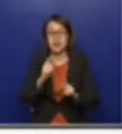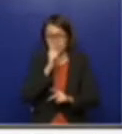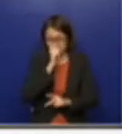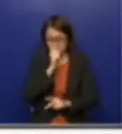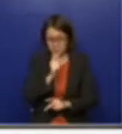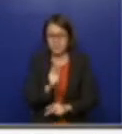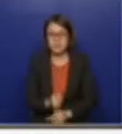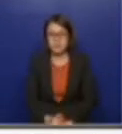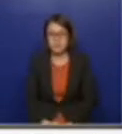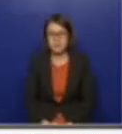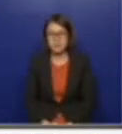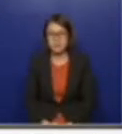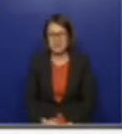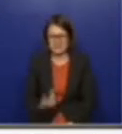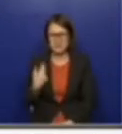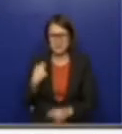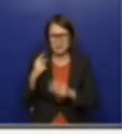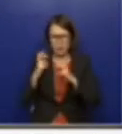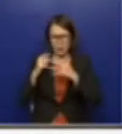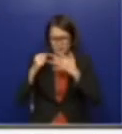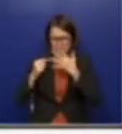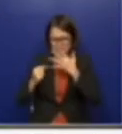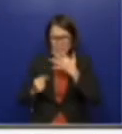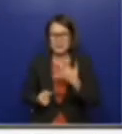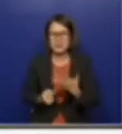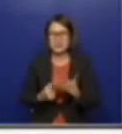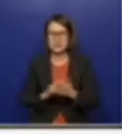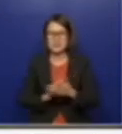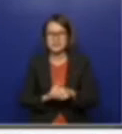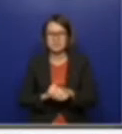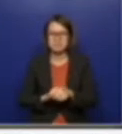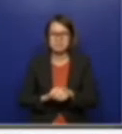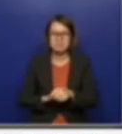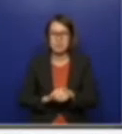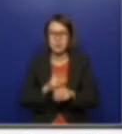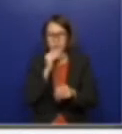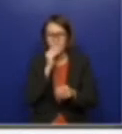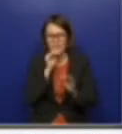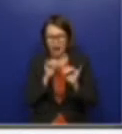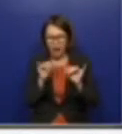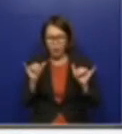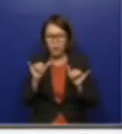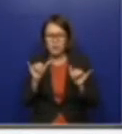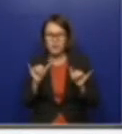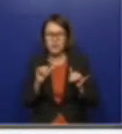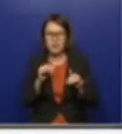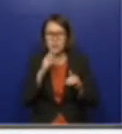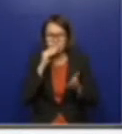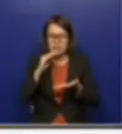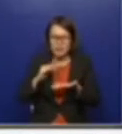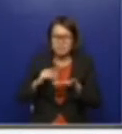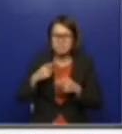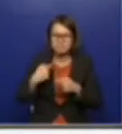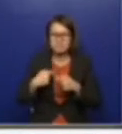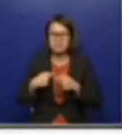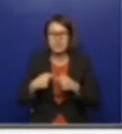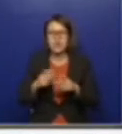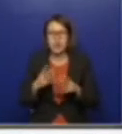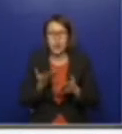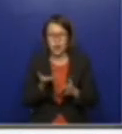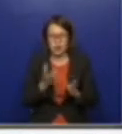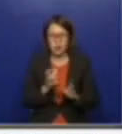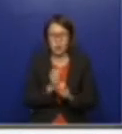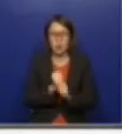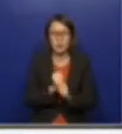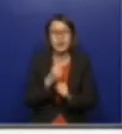ครับผมมีอีกหลายประเด็นแต่ว่าเกรงใจท่านประธานให้เวลาผมแค่นี้เนี่ยผมเป็นคนพูดยาวนะครับพูดสั้นไม่ค่อยเป็นแต่ว่าขออนุญาตสรุปว่า